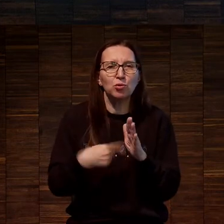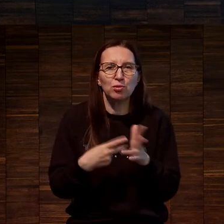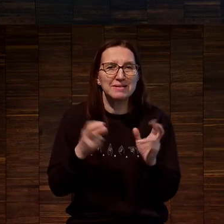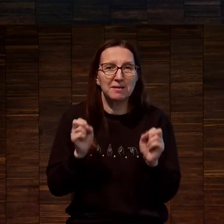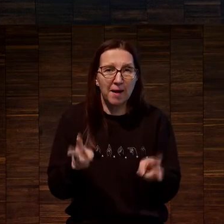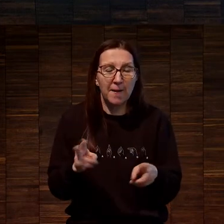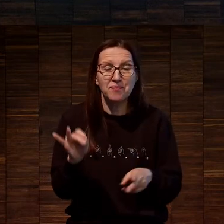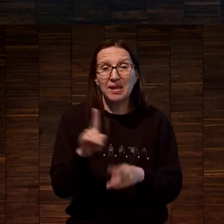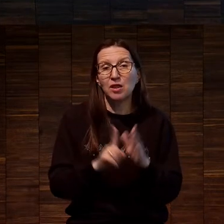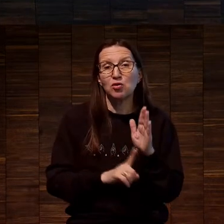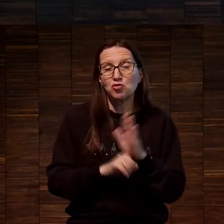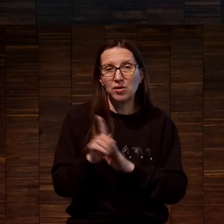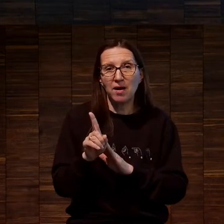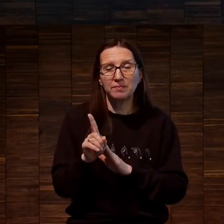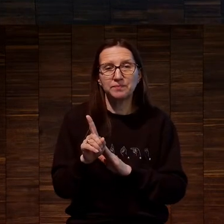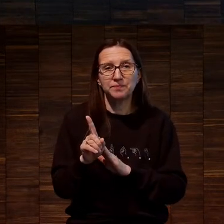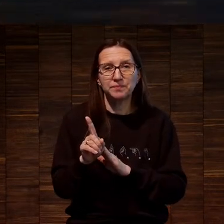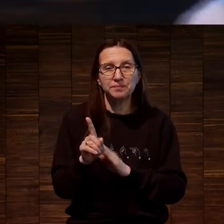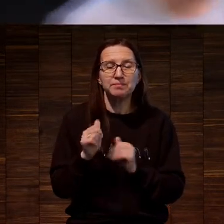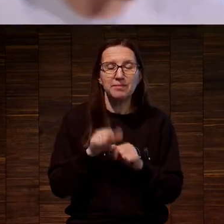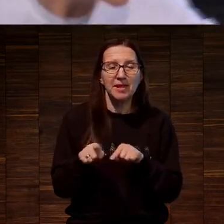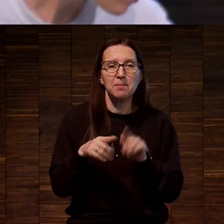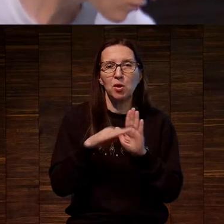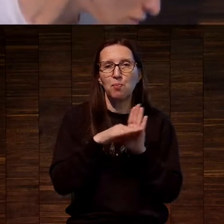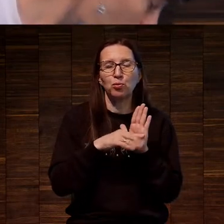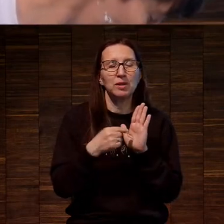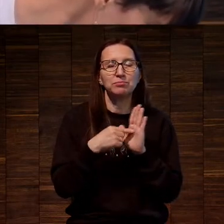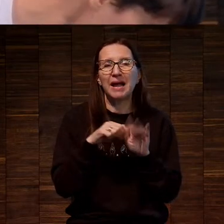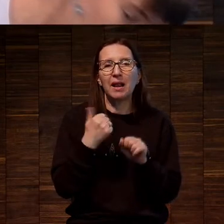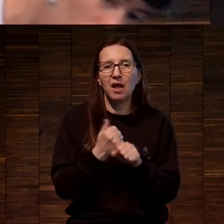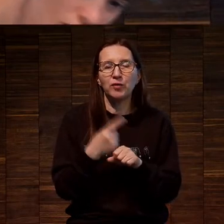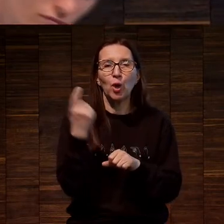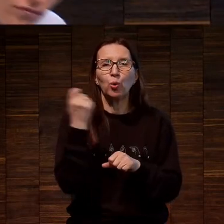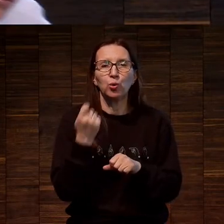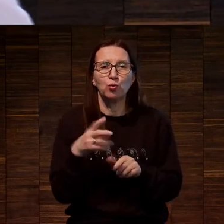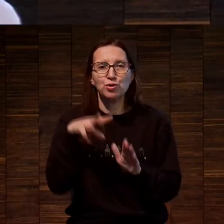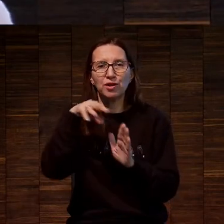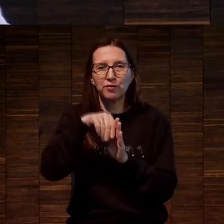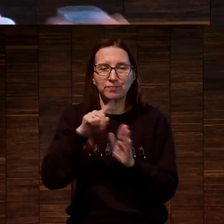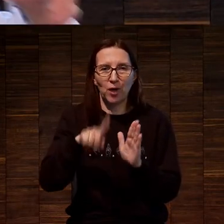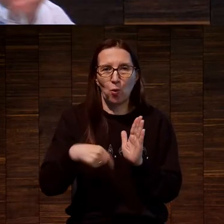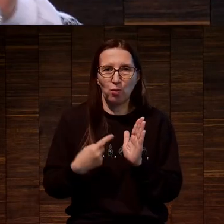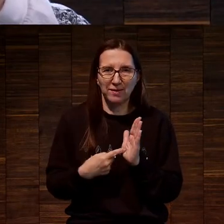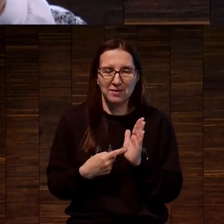И начинаем мы вот с этого пункта «Художник в городе».